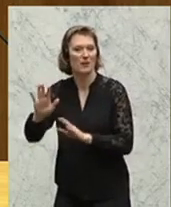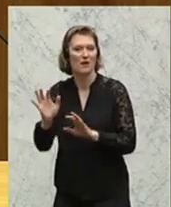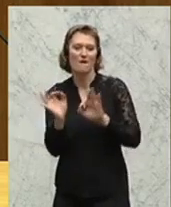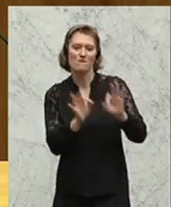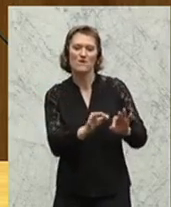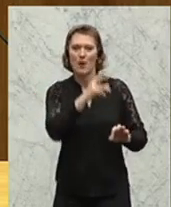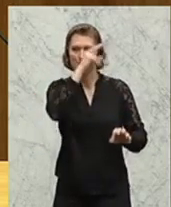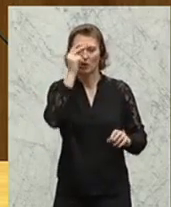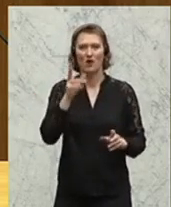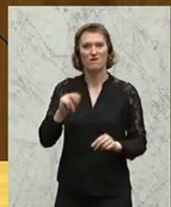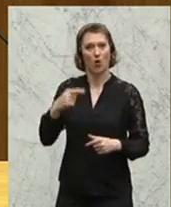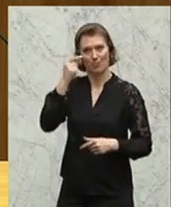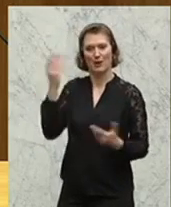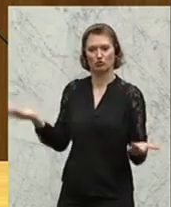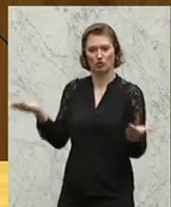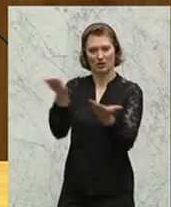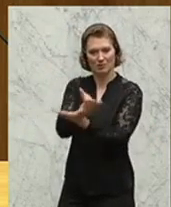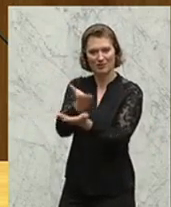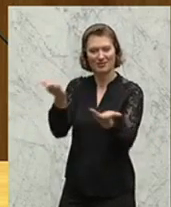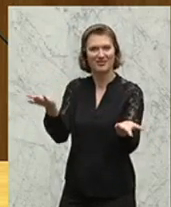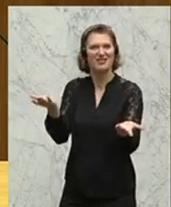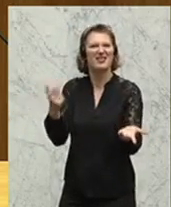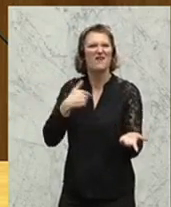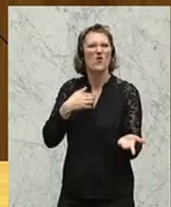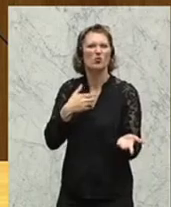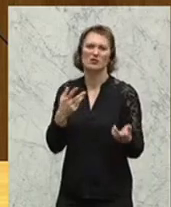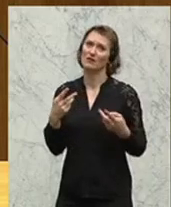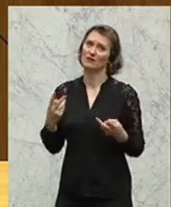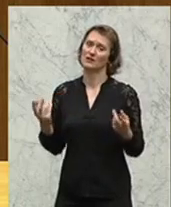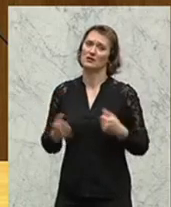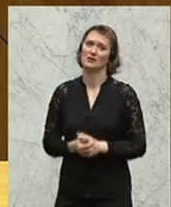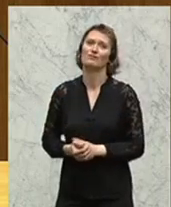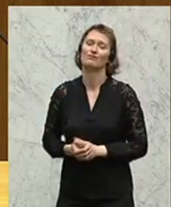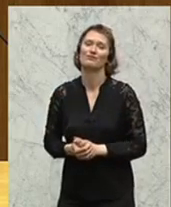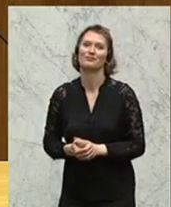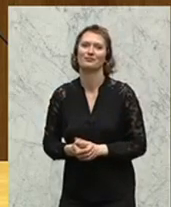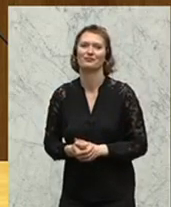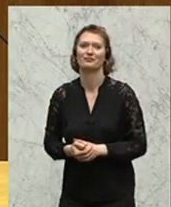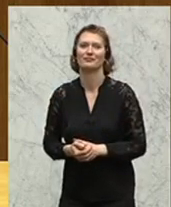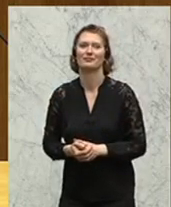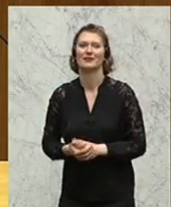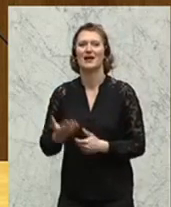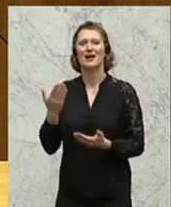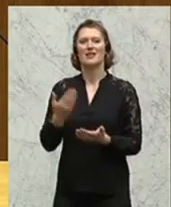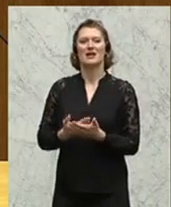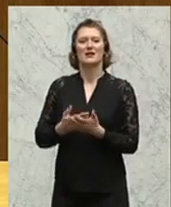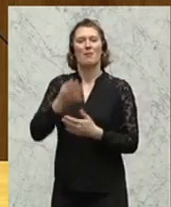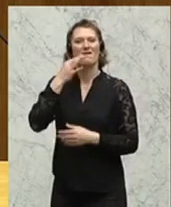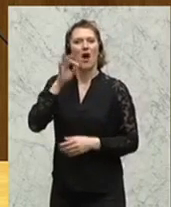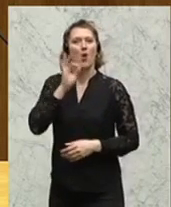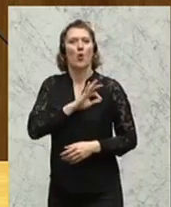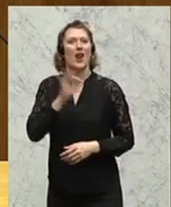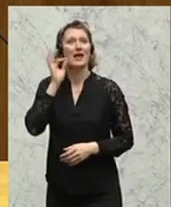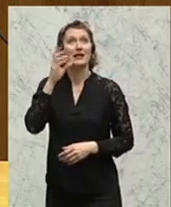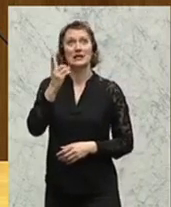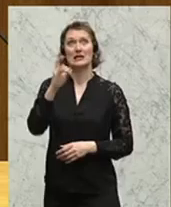Menschen und die österreichische Gastronomie, und ich möchte das noch einmal betonen, ist uns sehr wertvoll. Und deshalb, und das ist halt, Frau Kollegin Dietrich, muss man schon